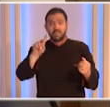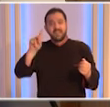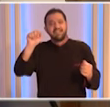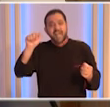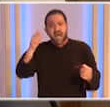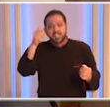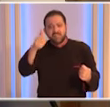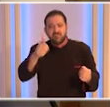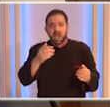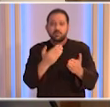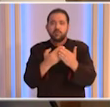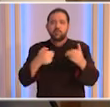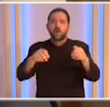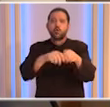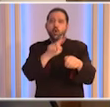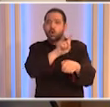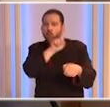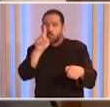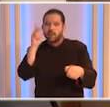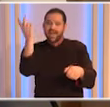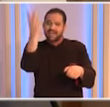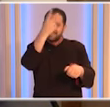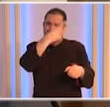suntem conștienți că